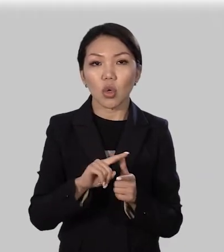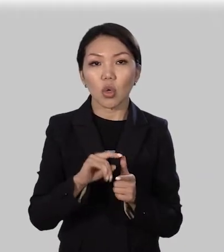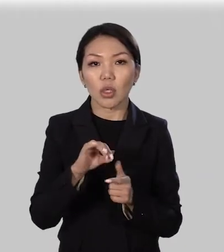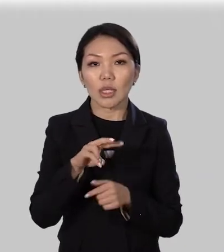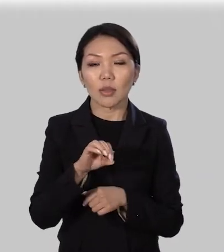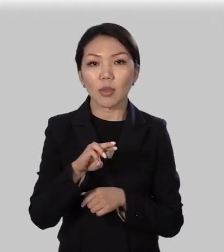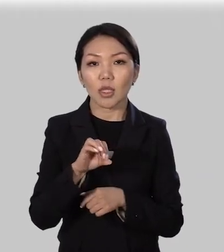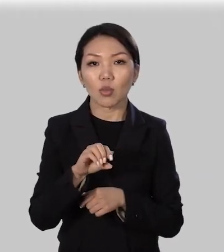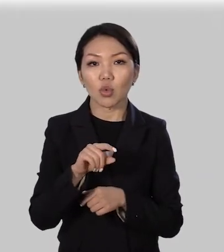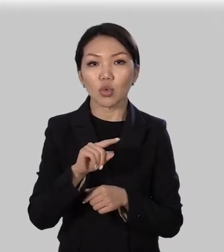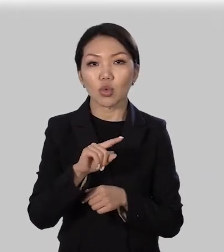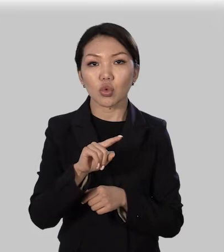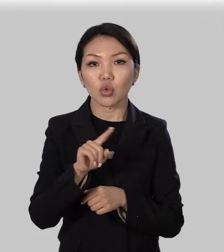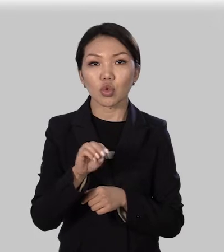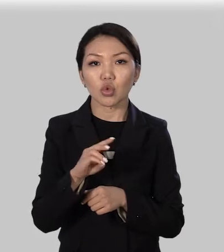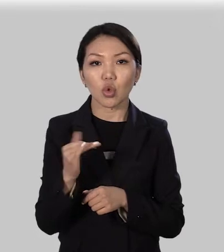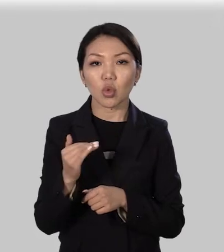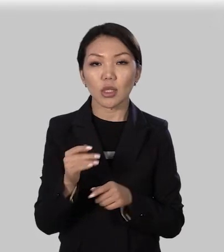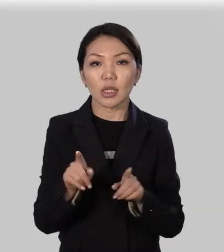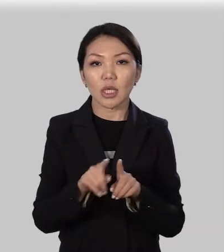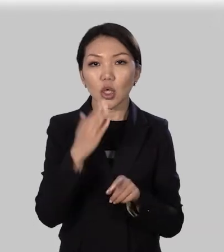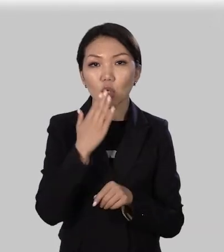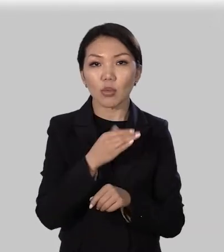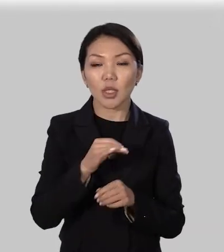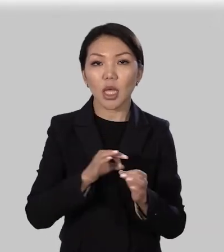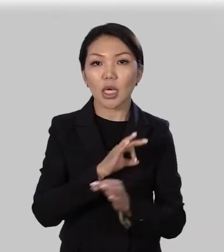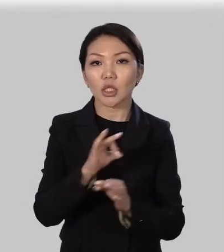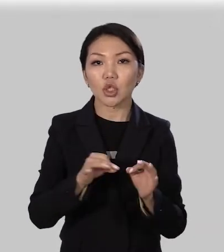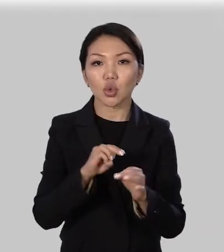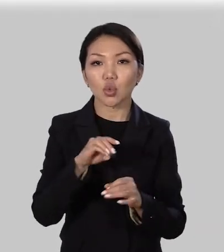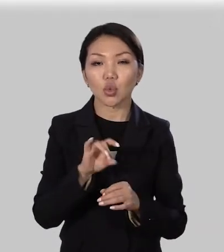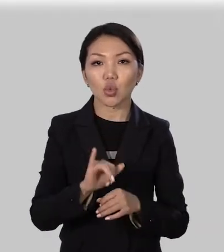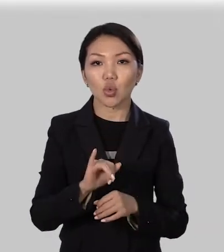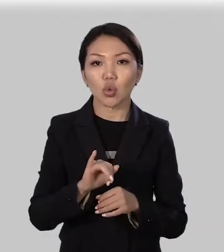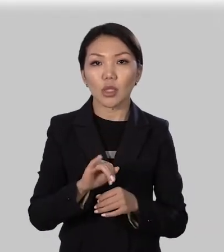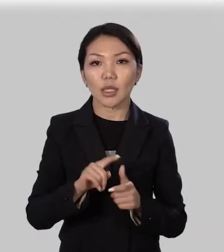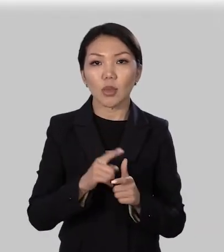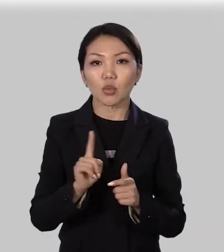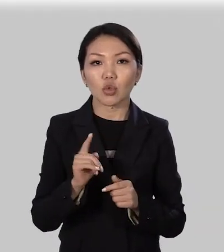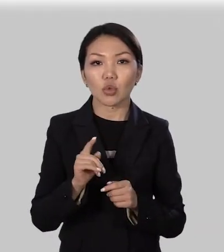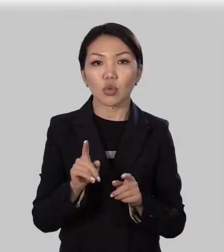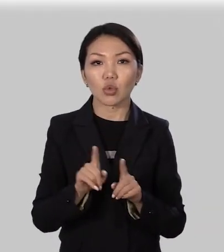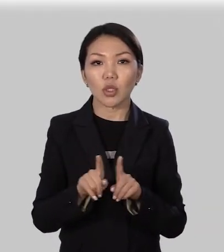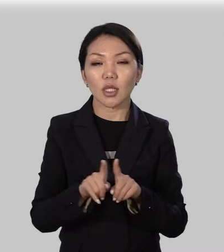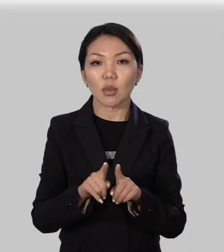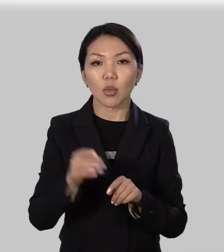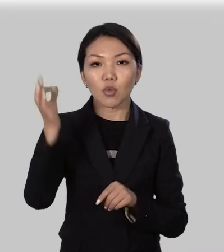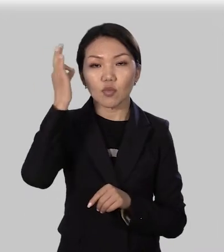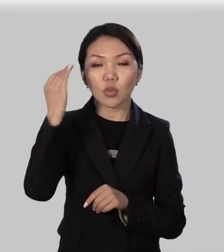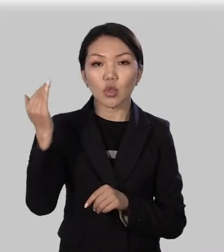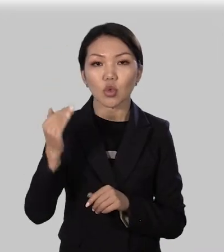любил архитектуру, или потому, что он только так мог все вспомнить, он долго бродил по улицам города.